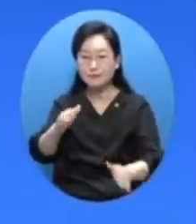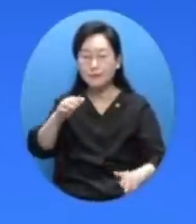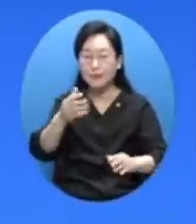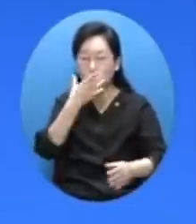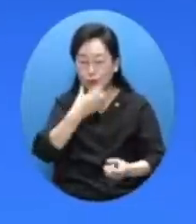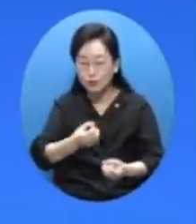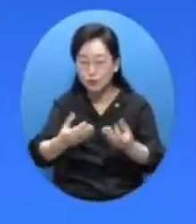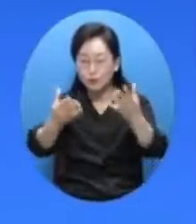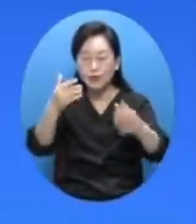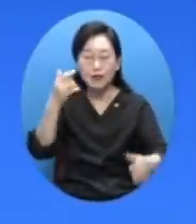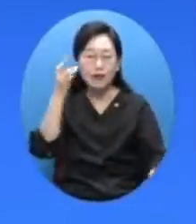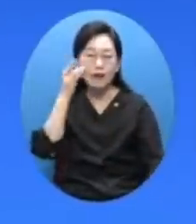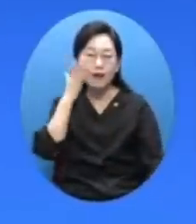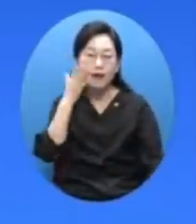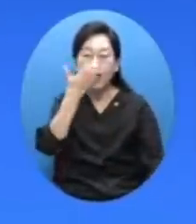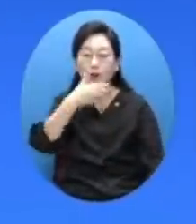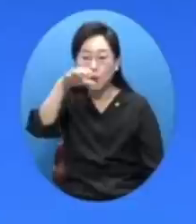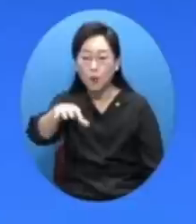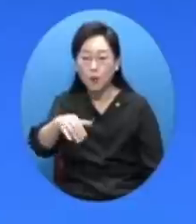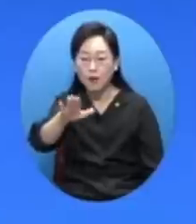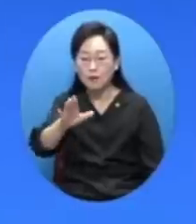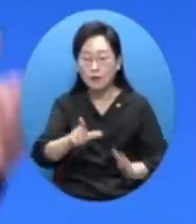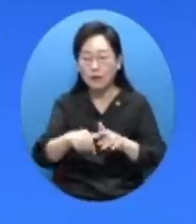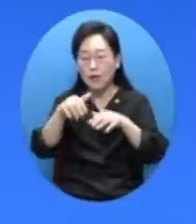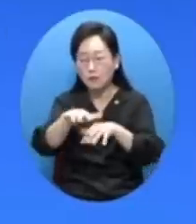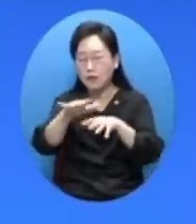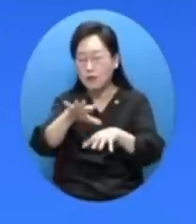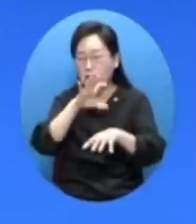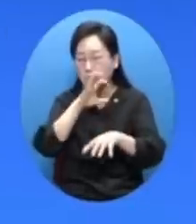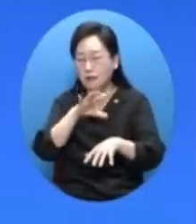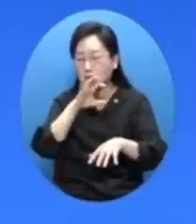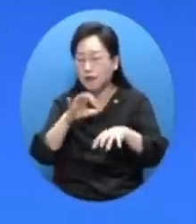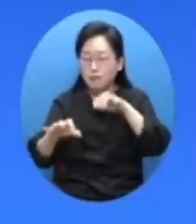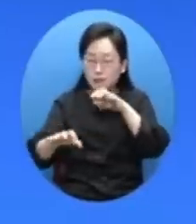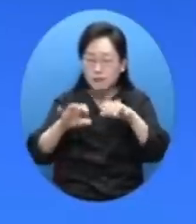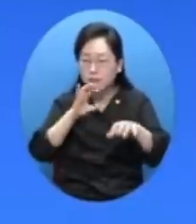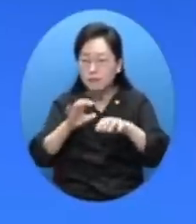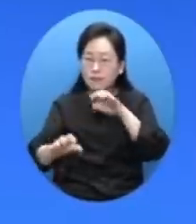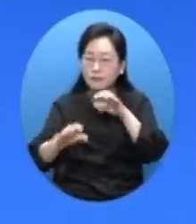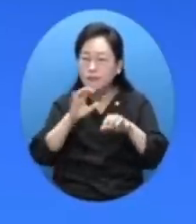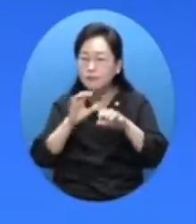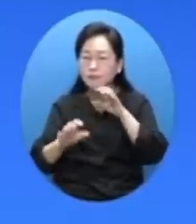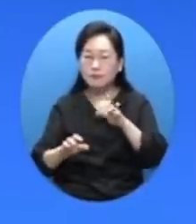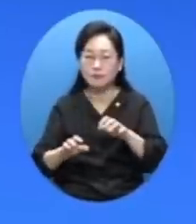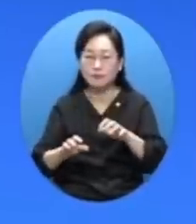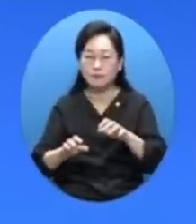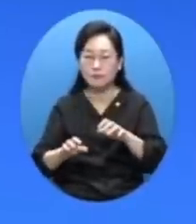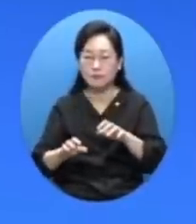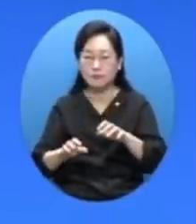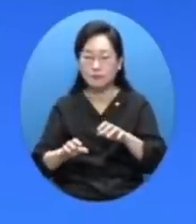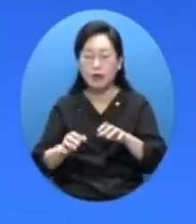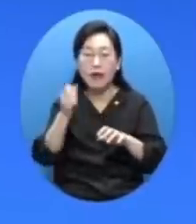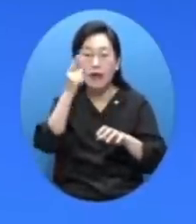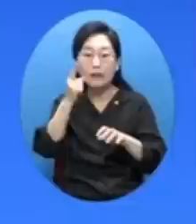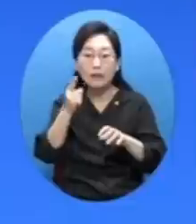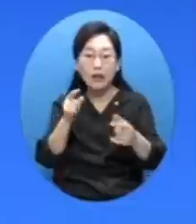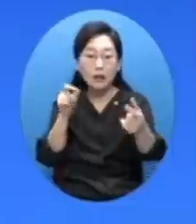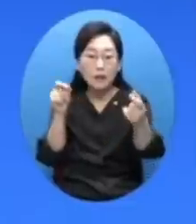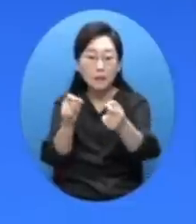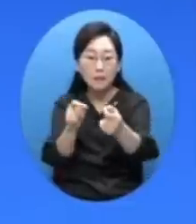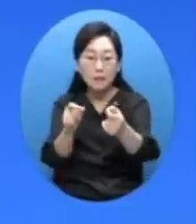축복의 땅 가난으로 가면서 입만 열면 불평했습니다 불평하고 불평하고 불평해서 그들이 한 달에만 갈 수 있는